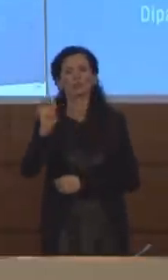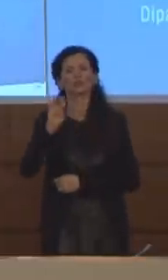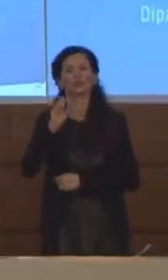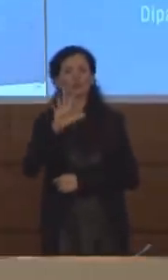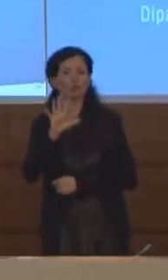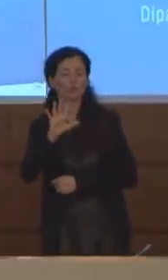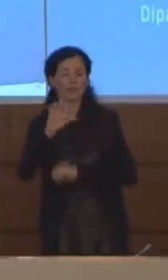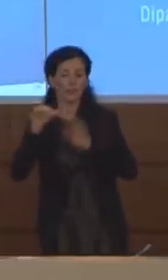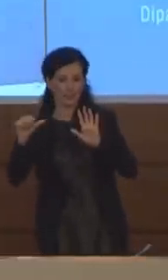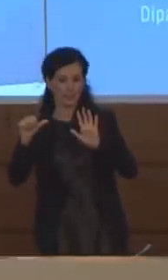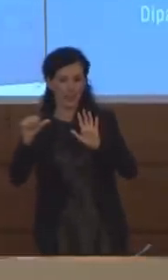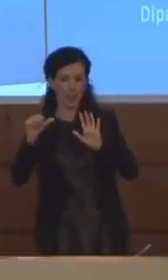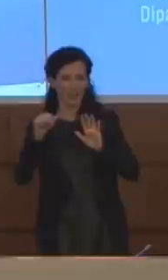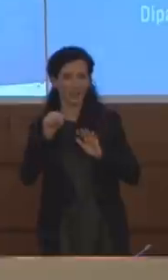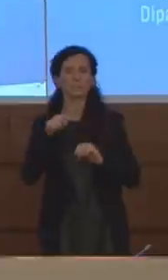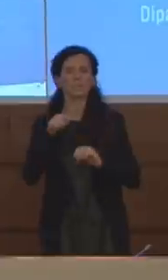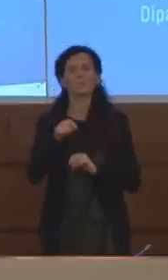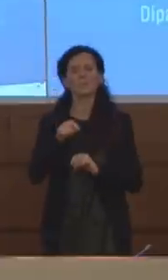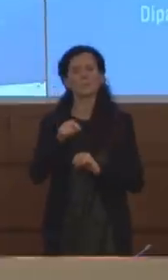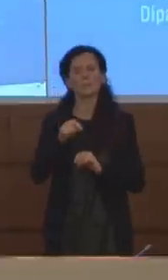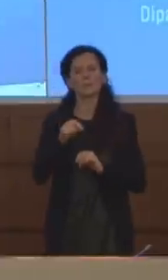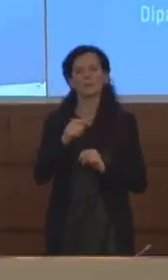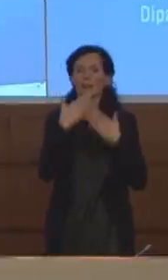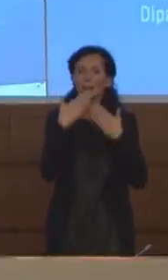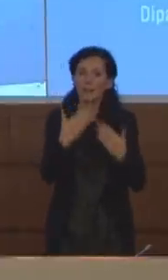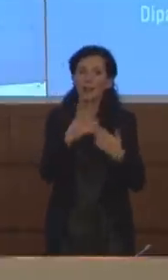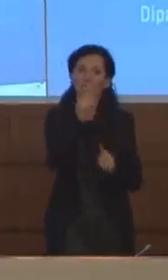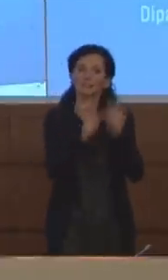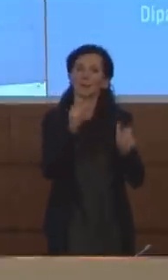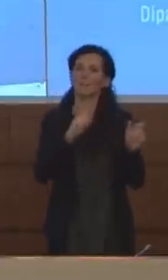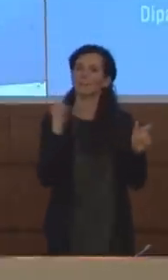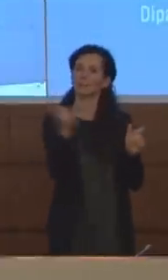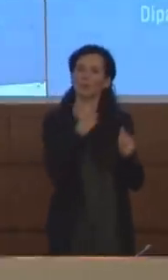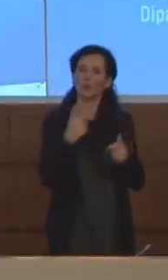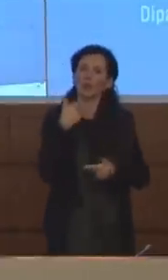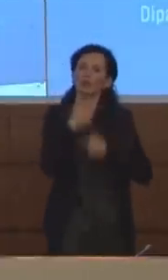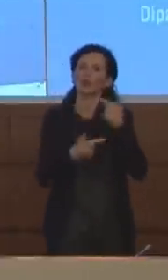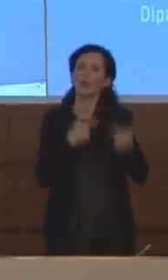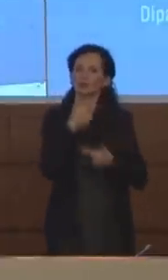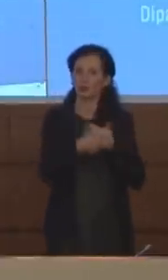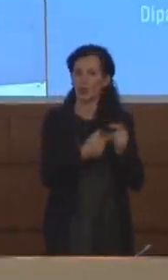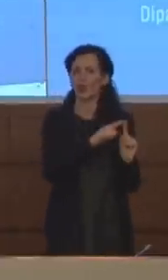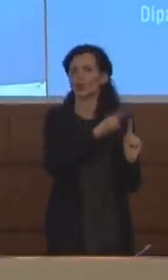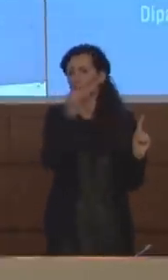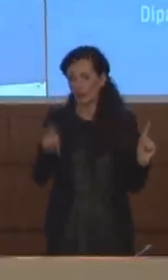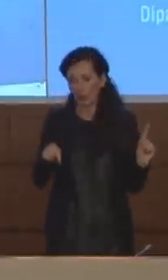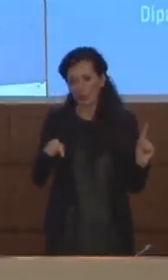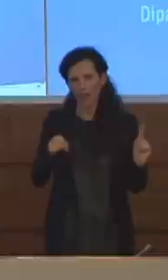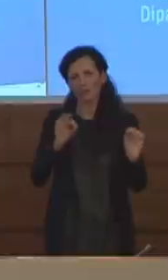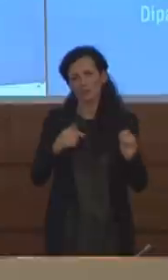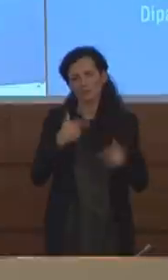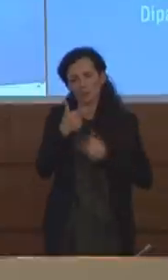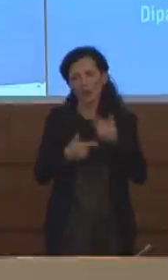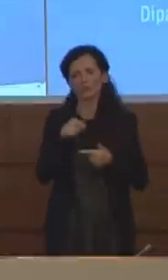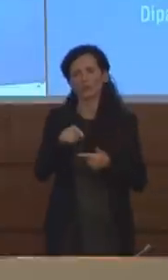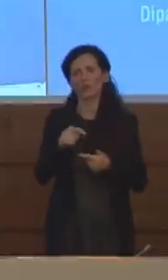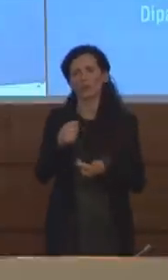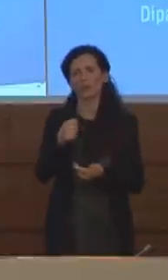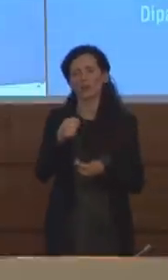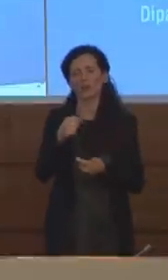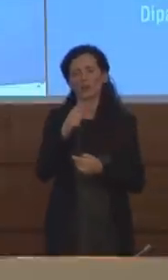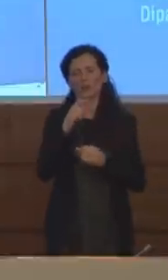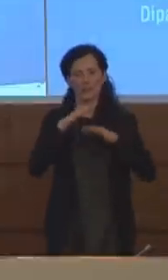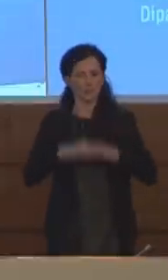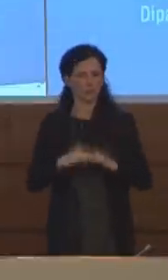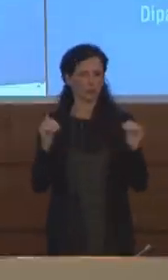voglio ringraziare tutti coloro i quali che stanno continuando a donare fondi al dipartimento ad oggi